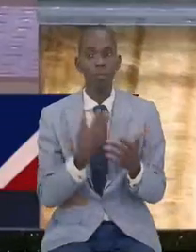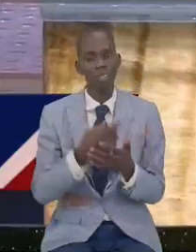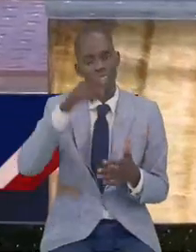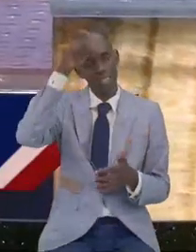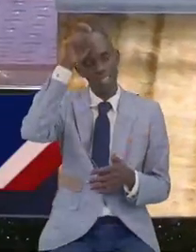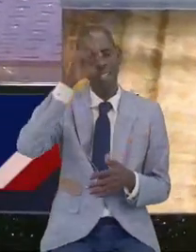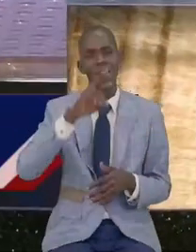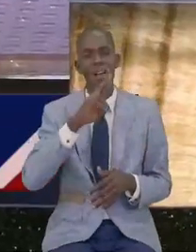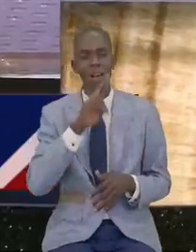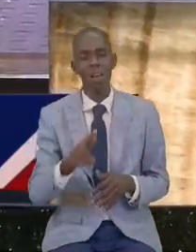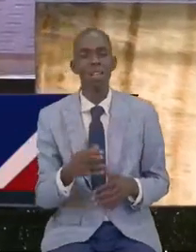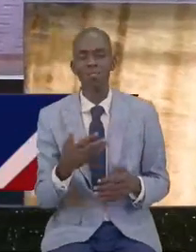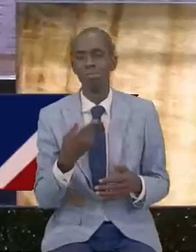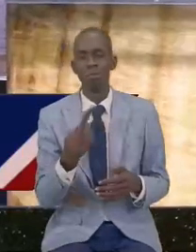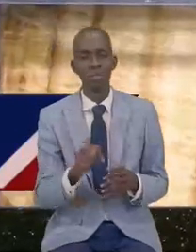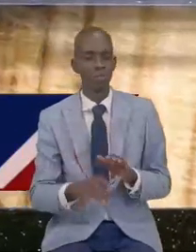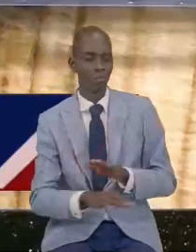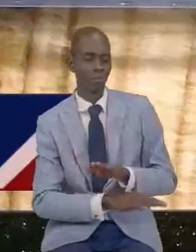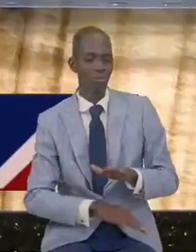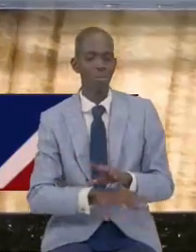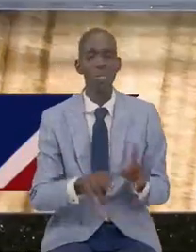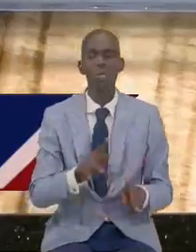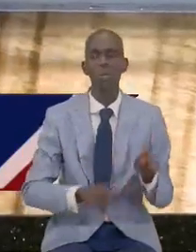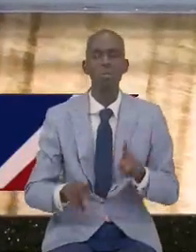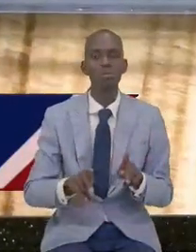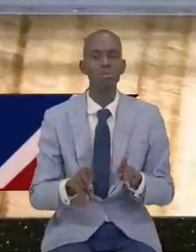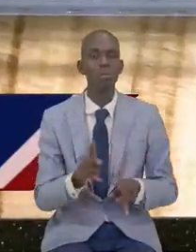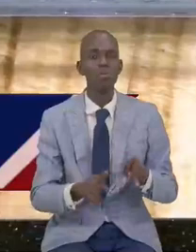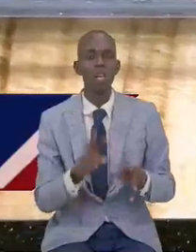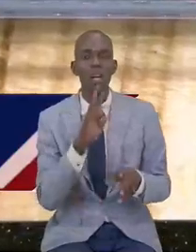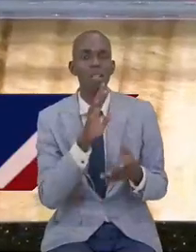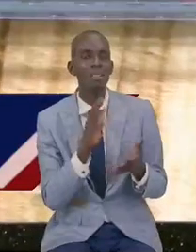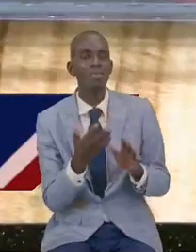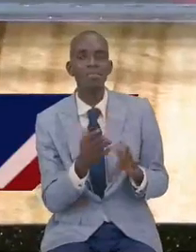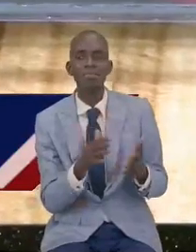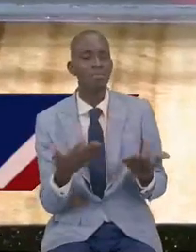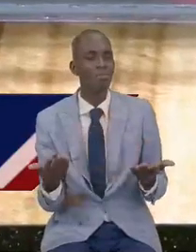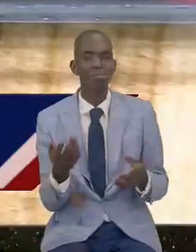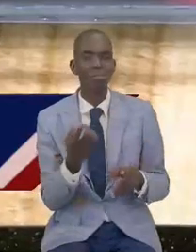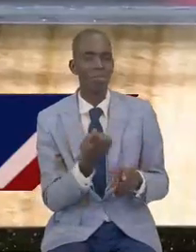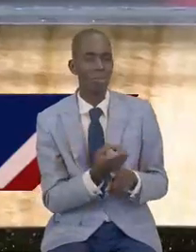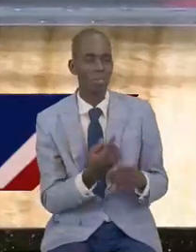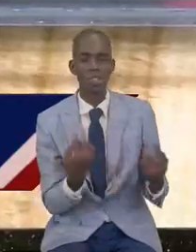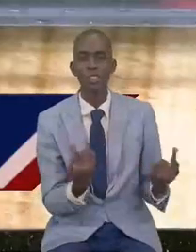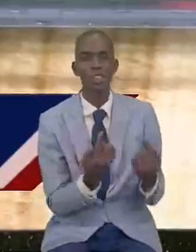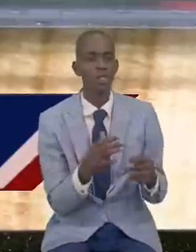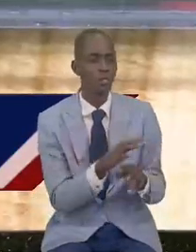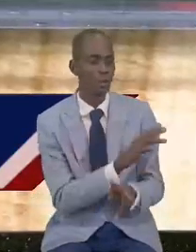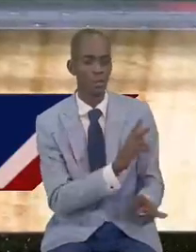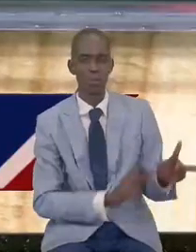Égyptiens, ils sont des gens de base, ils sont des gens licencieux, des